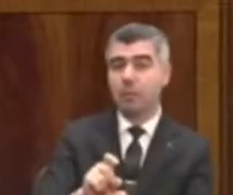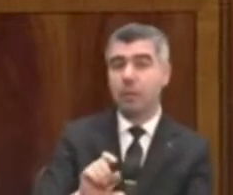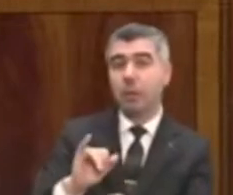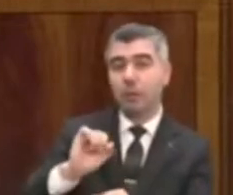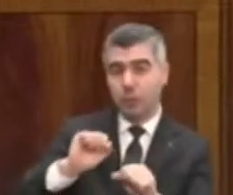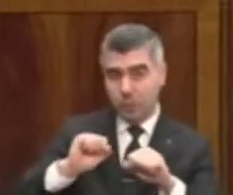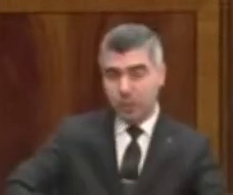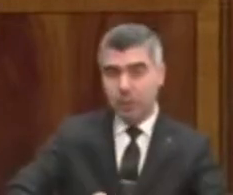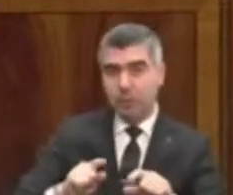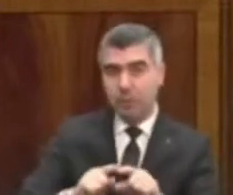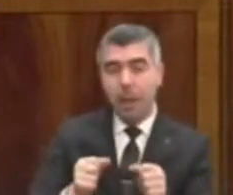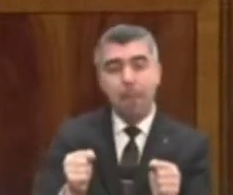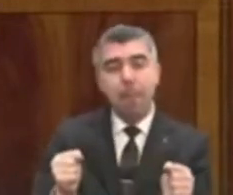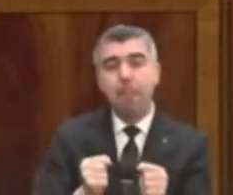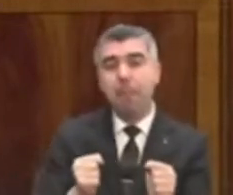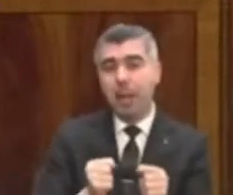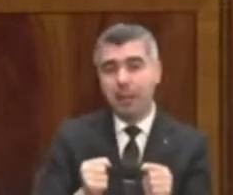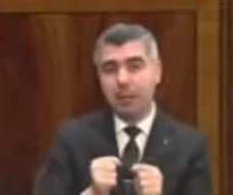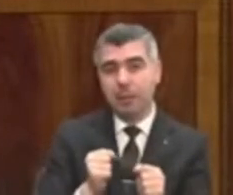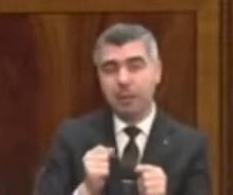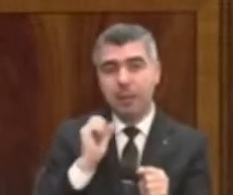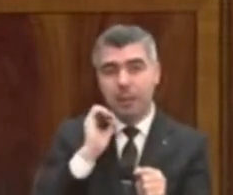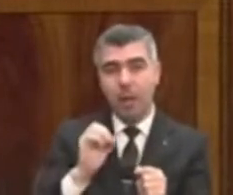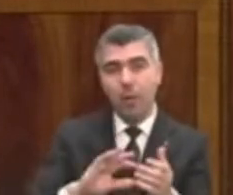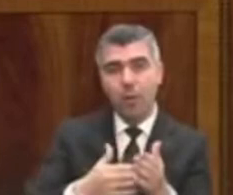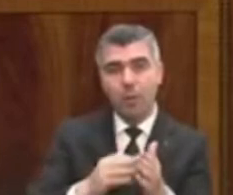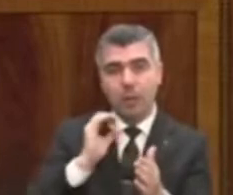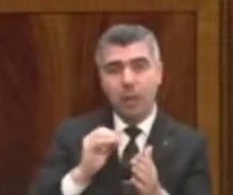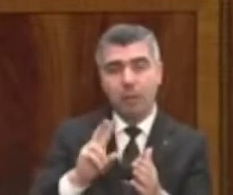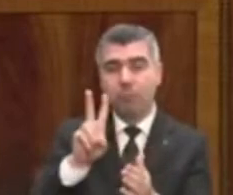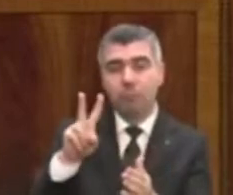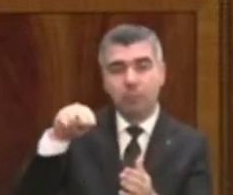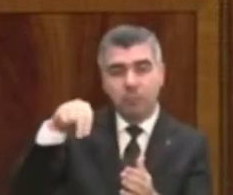عوض البرد القارس وغاز التدفئة ميثاق الأمم